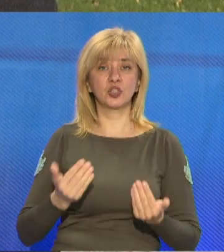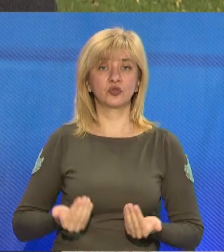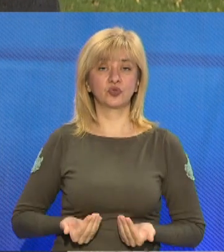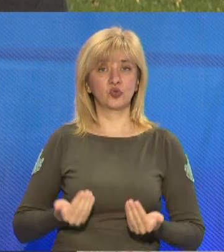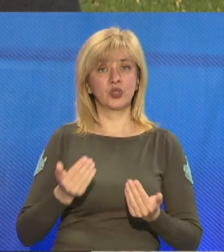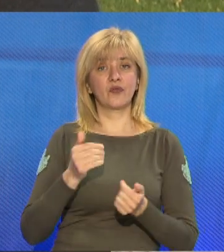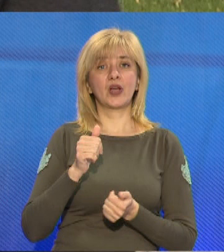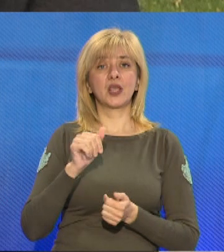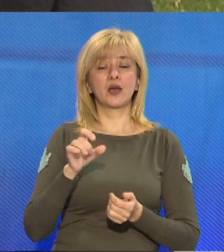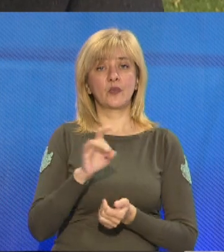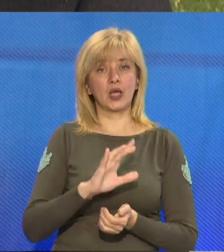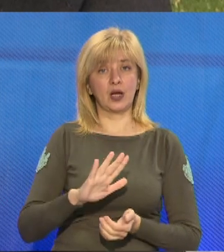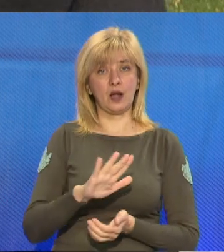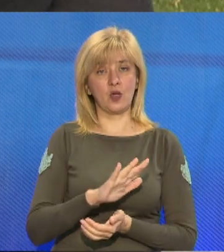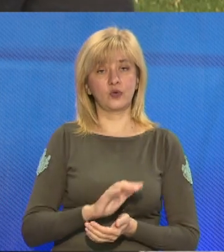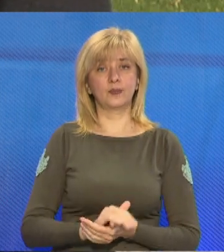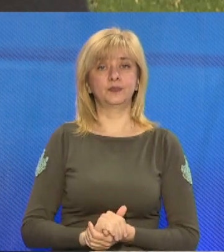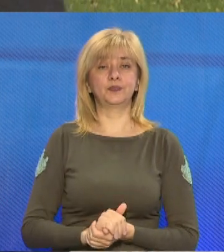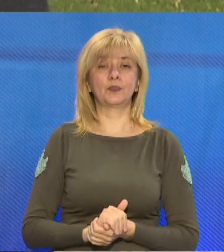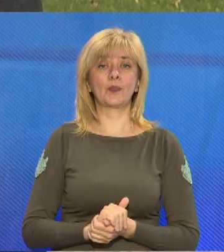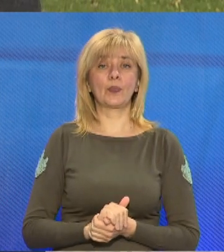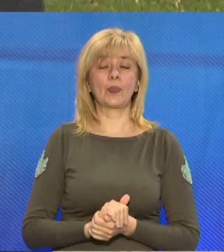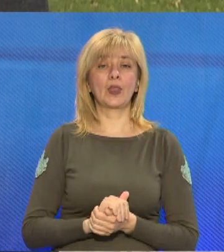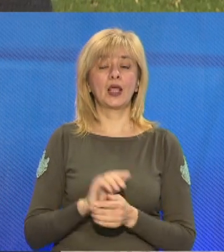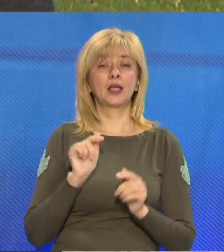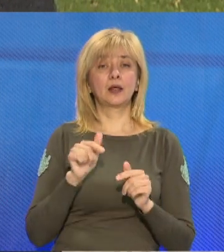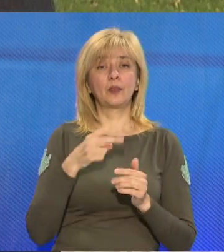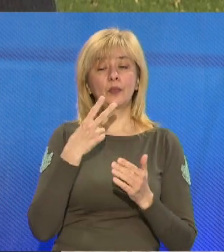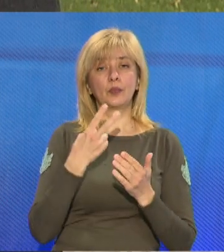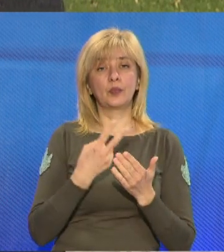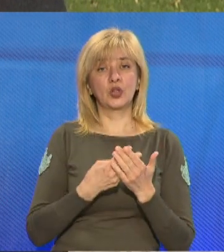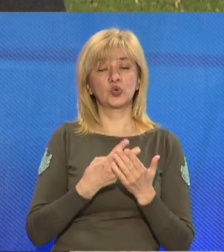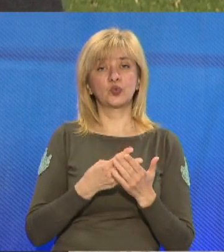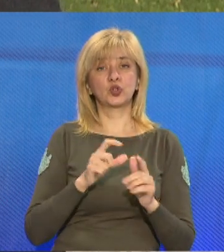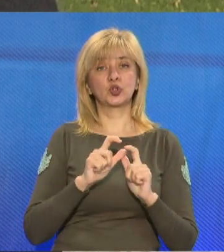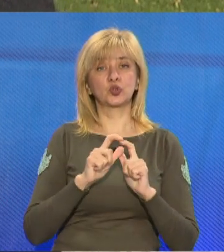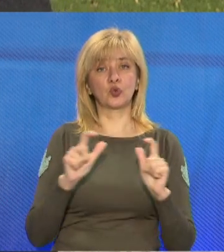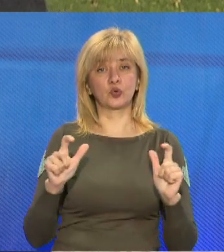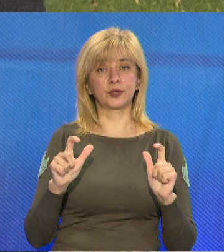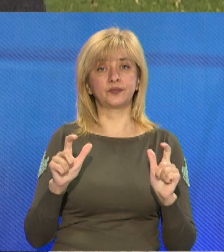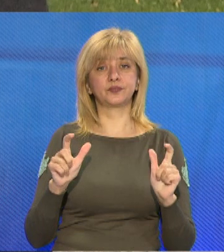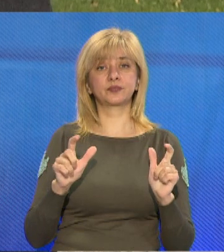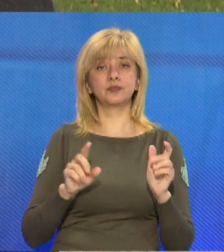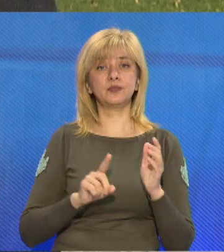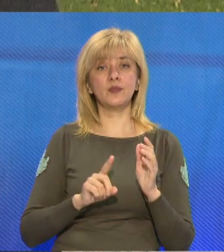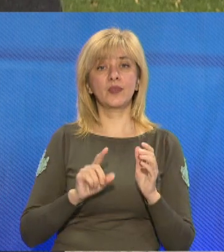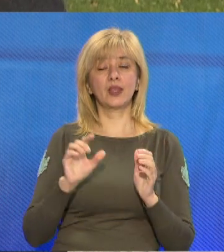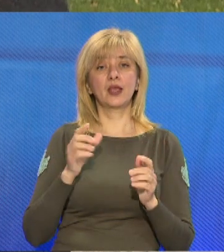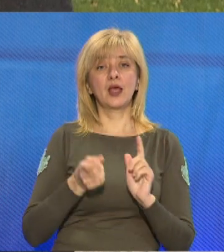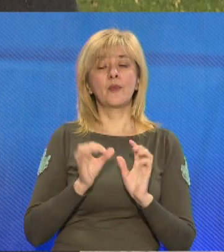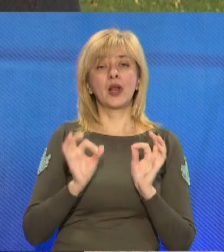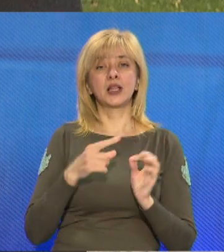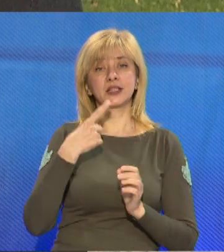В этом микрорайоне предусмотрена школа с детским садом, вернее, правильно сказать, детский сад с начальными классами. Так